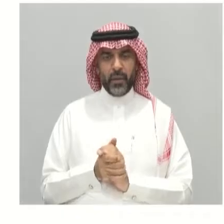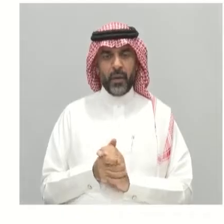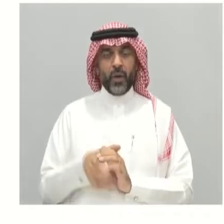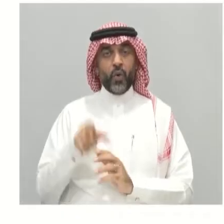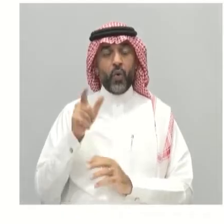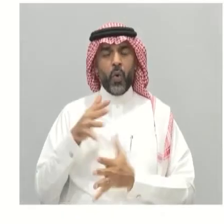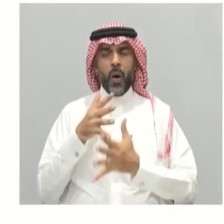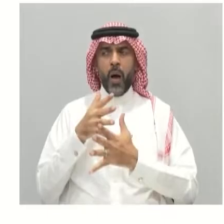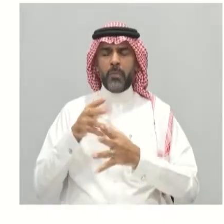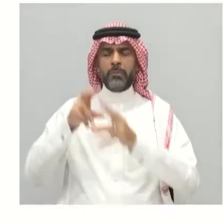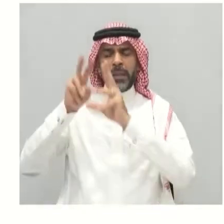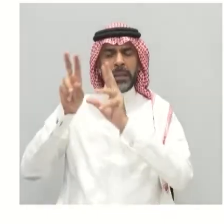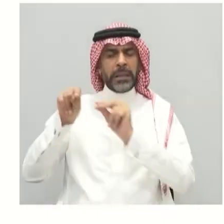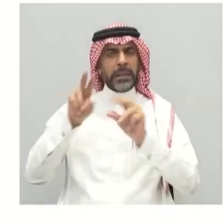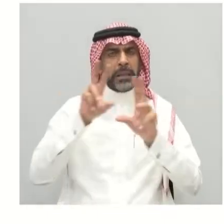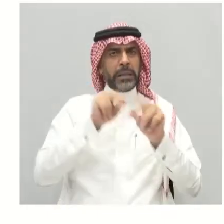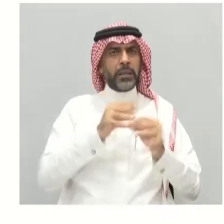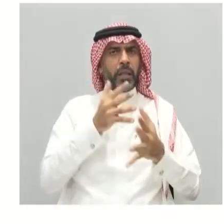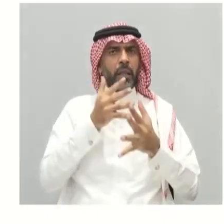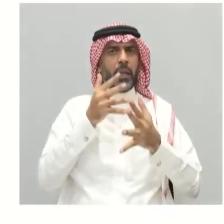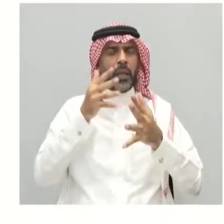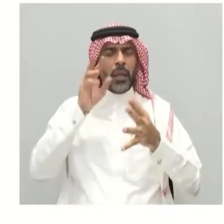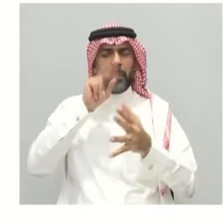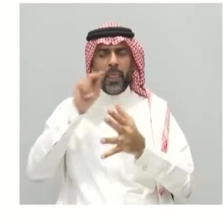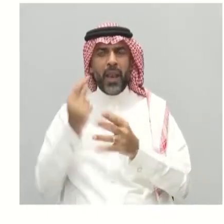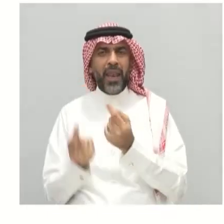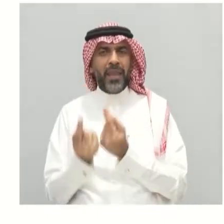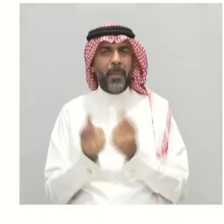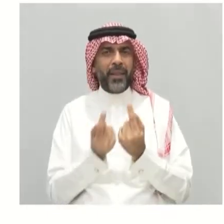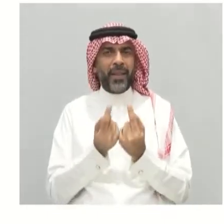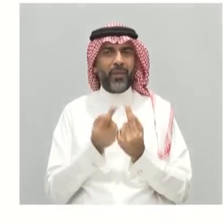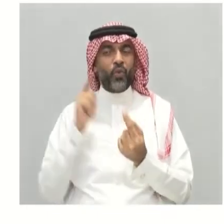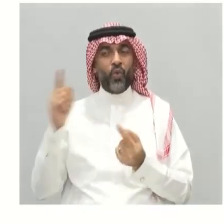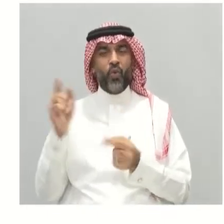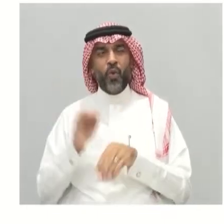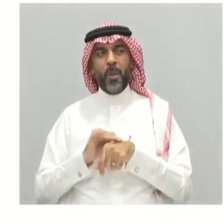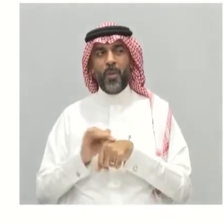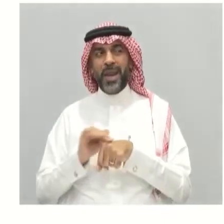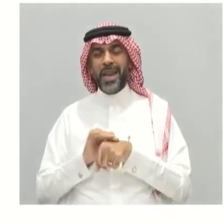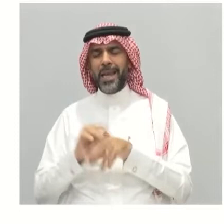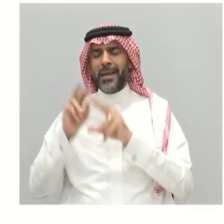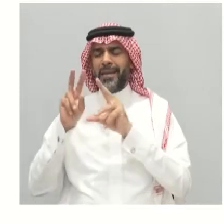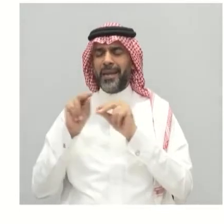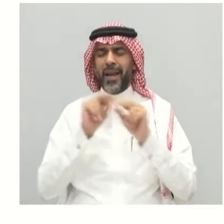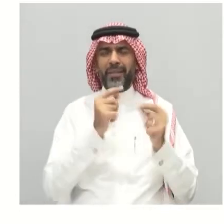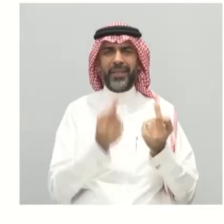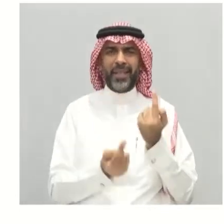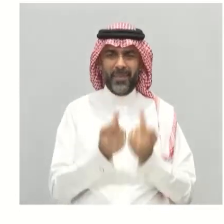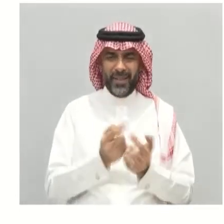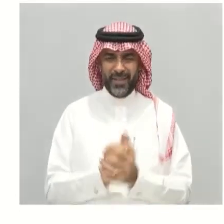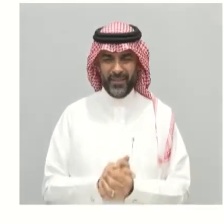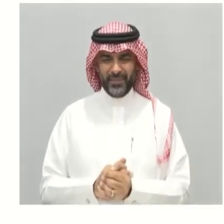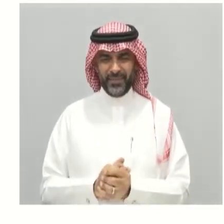الطحالب الشبيهه بالنباتات اذا الطحال البنيه تعد من اكبر الطحالب الشبيهه ماذا